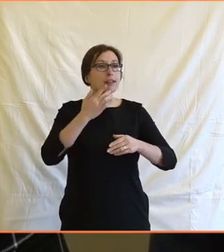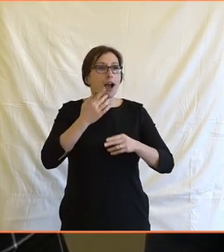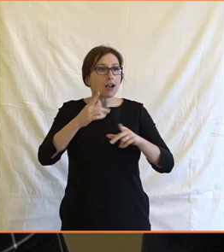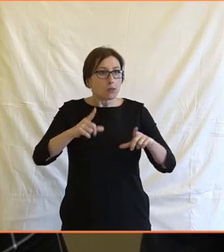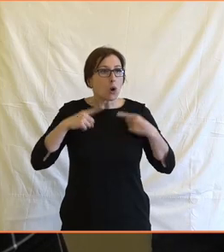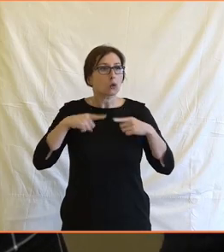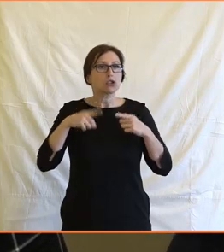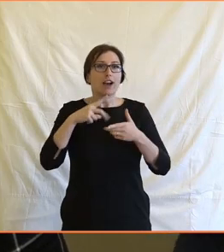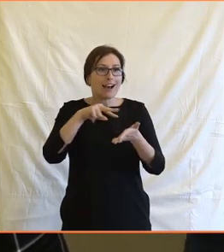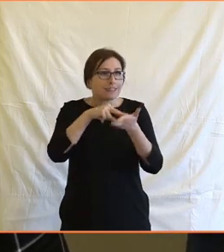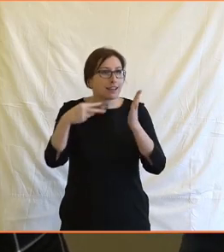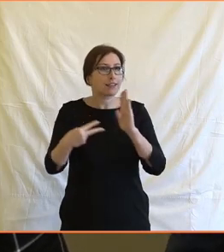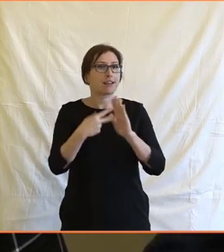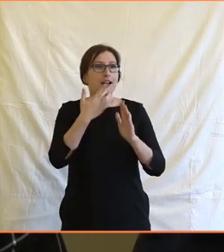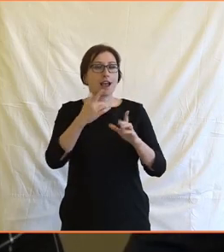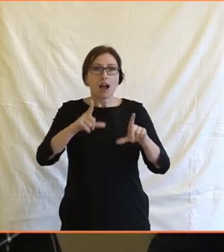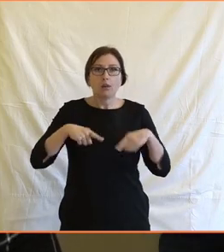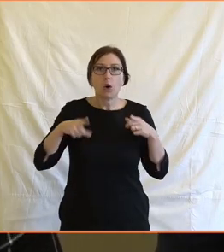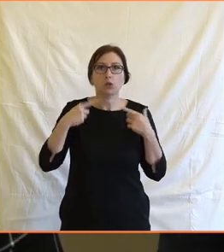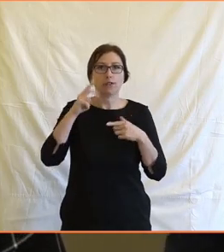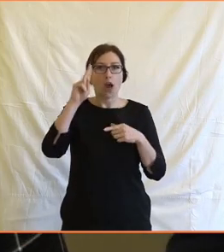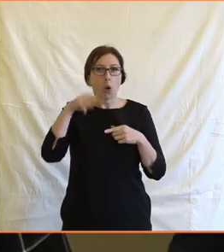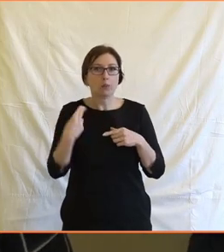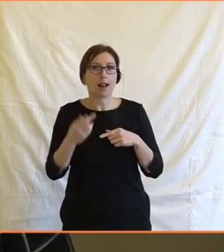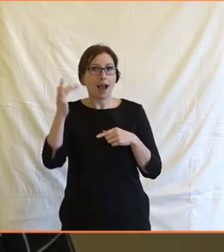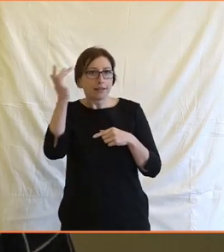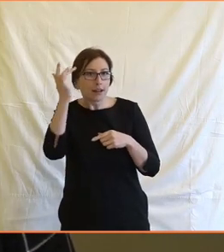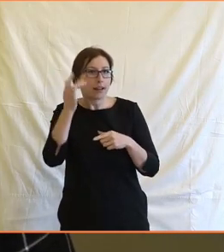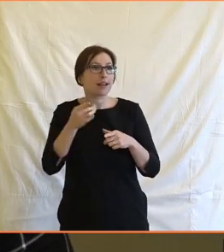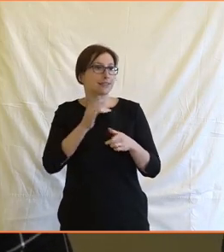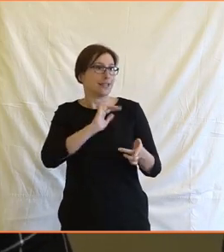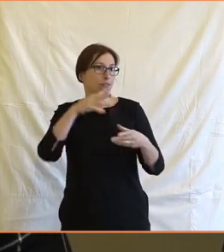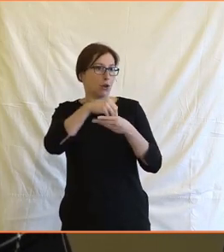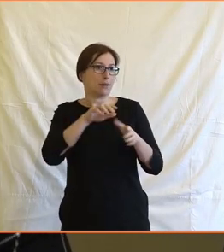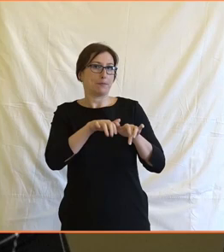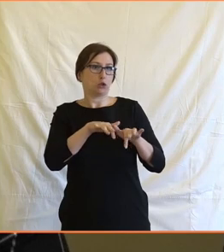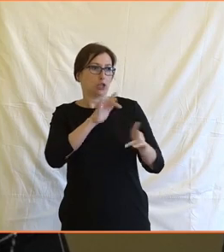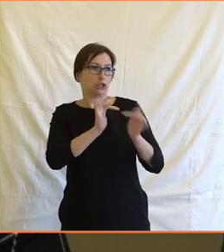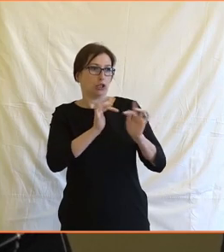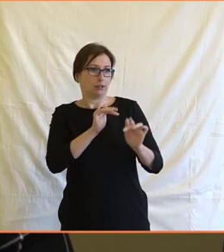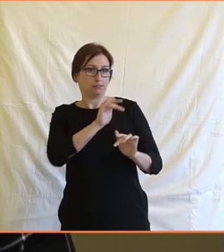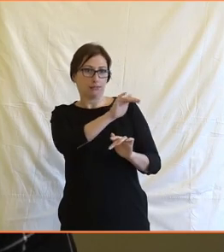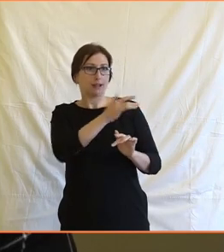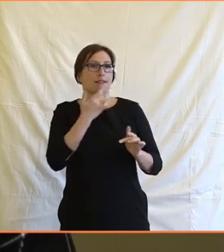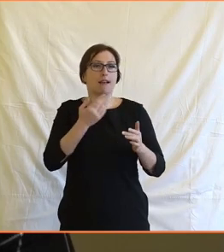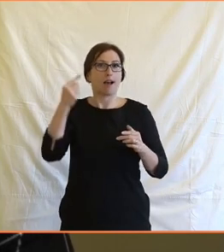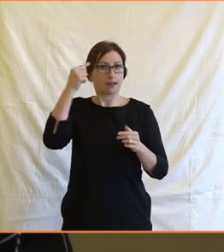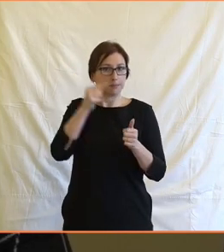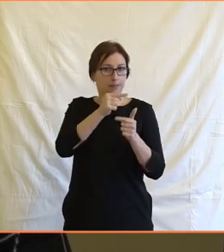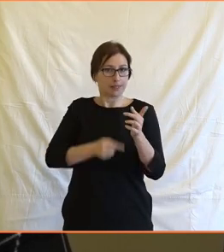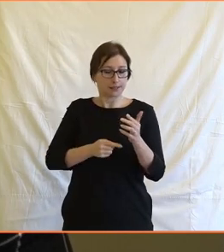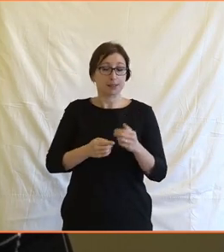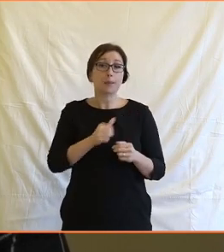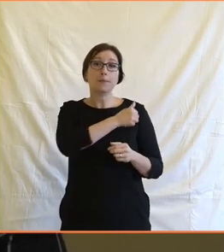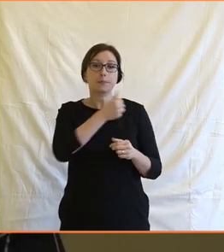používáním technik umělé inteligence v mediálním prostředí. A jako první otázka, která